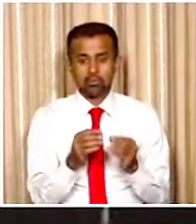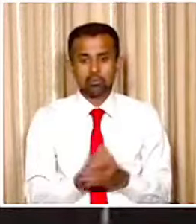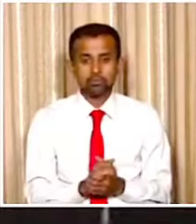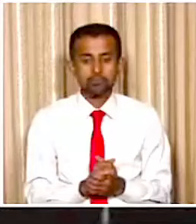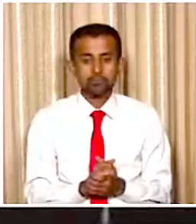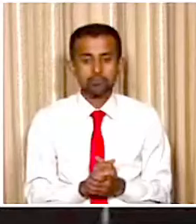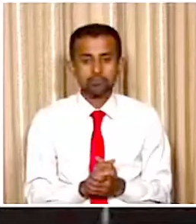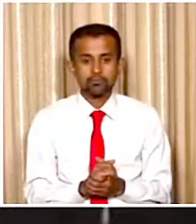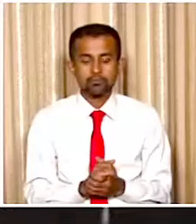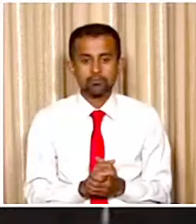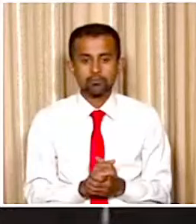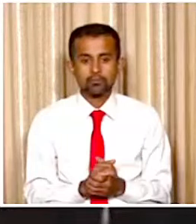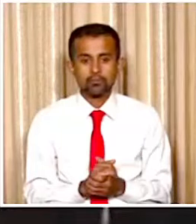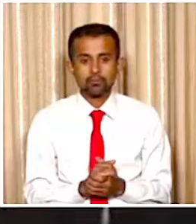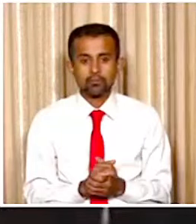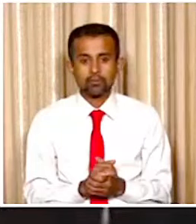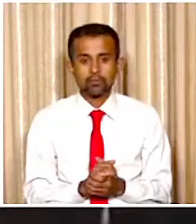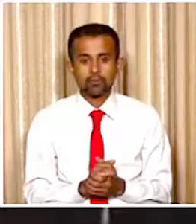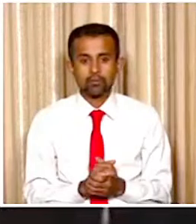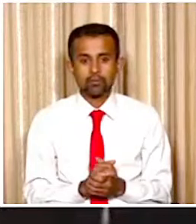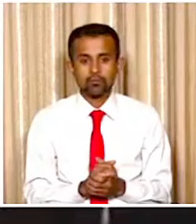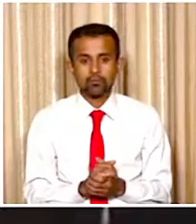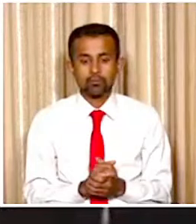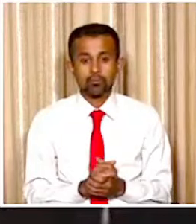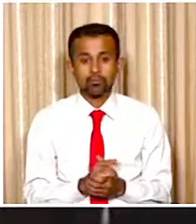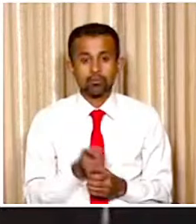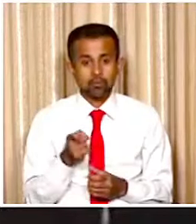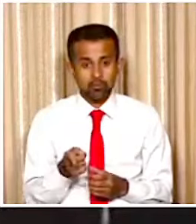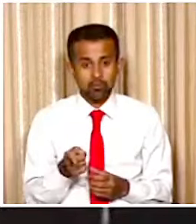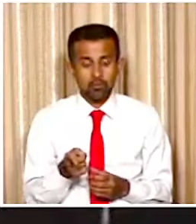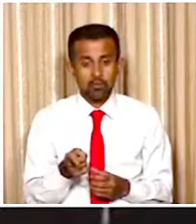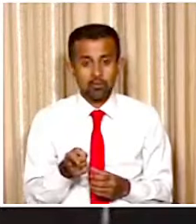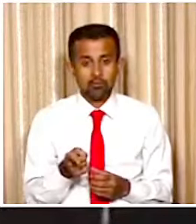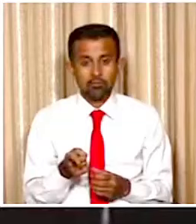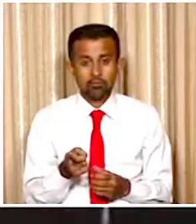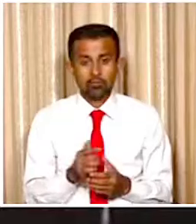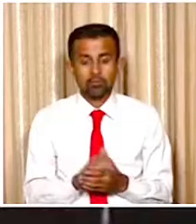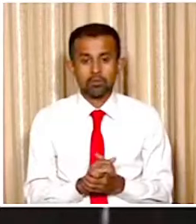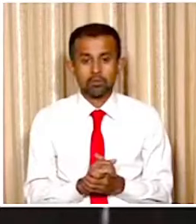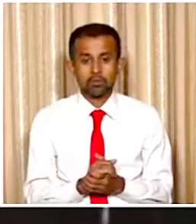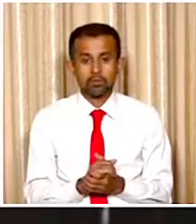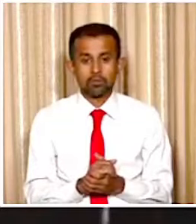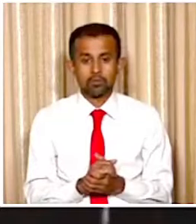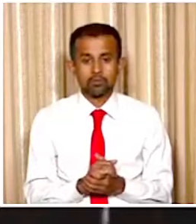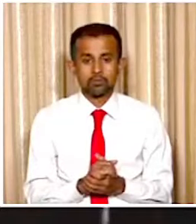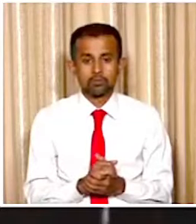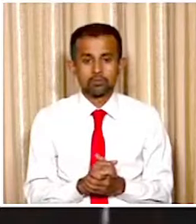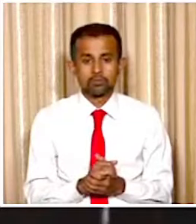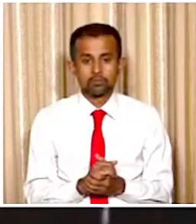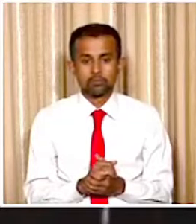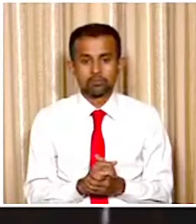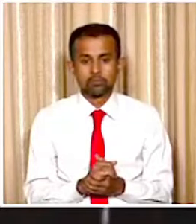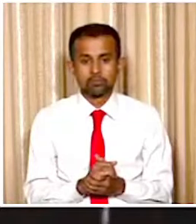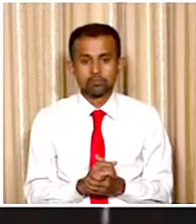should not be tolerated, doctor. හරි. එතකොට මේ caption previously was something else and now